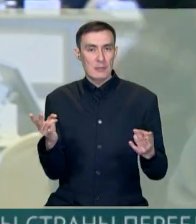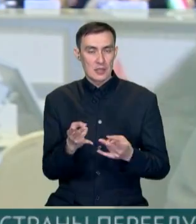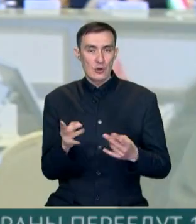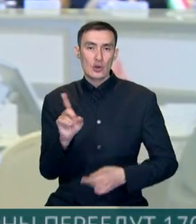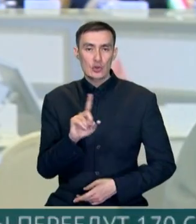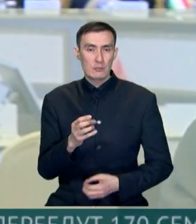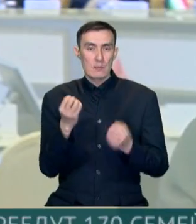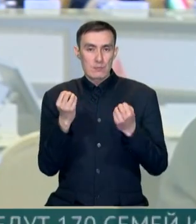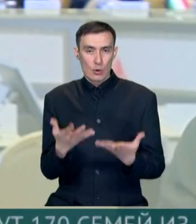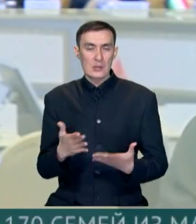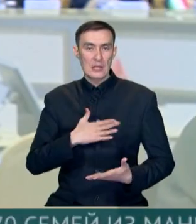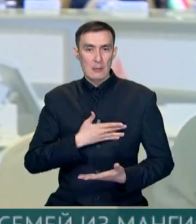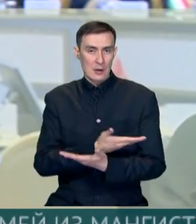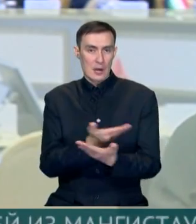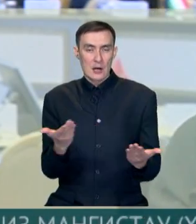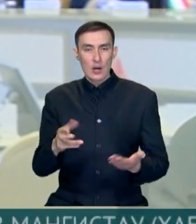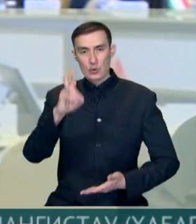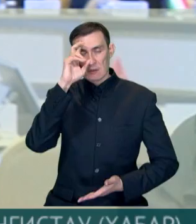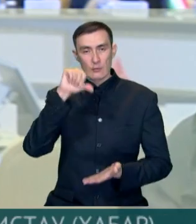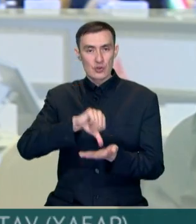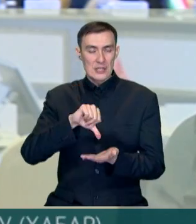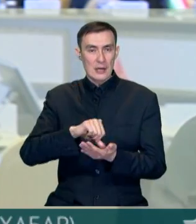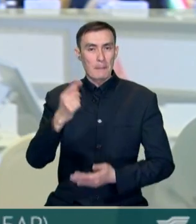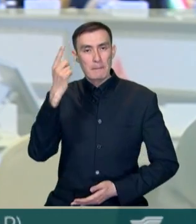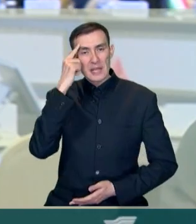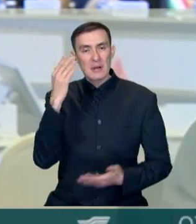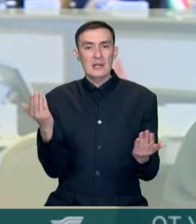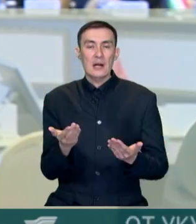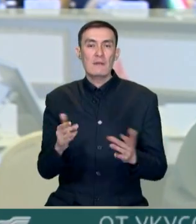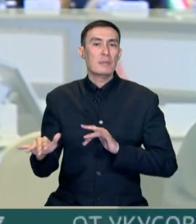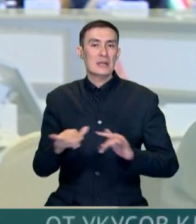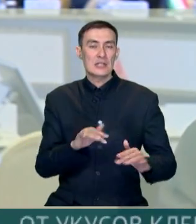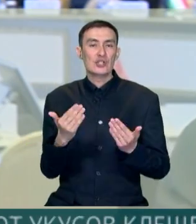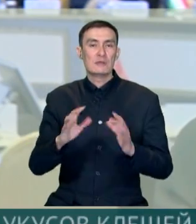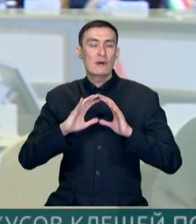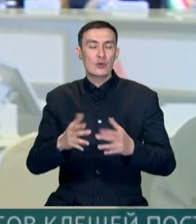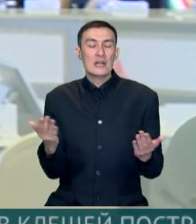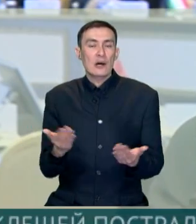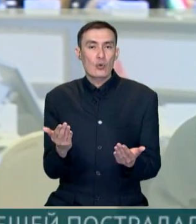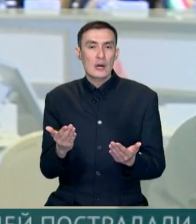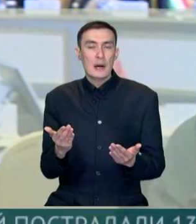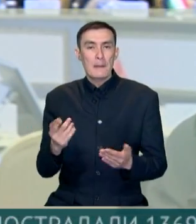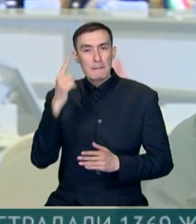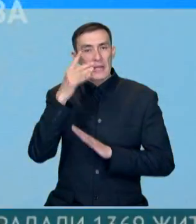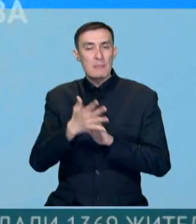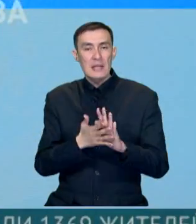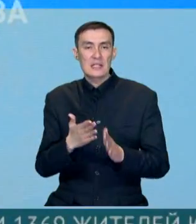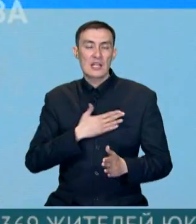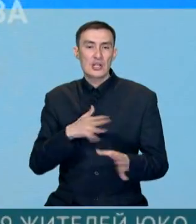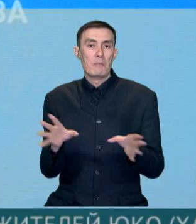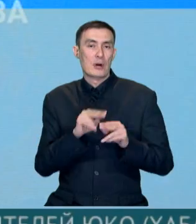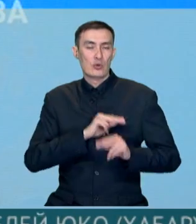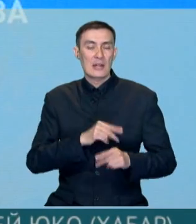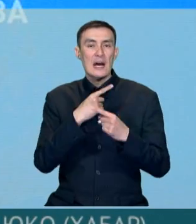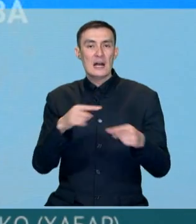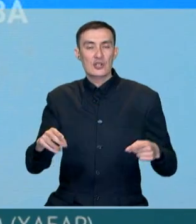чтобы просто нам, как странам-участникам, понимать, каковы процессы и какое понимание с точки зрения наших партнеров. Для всех